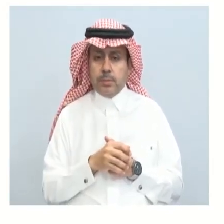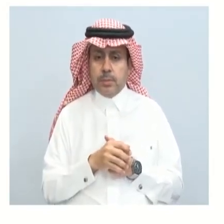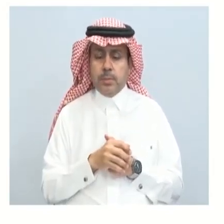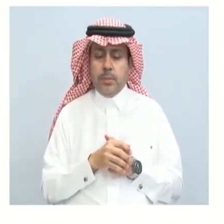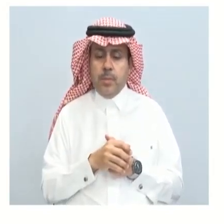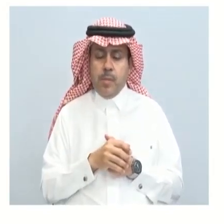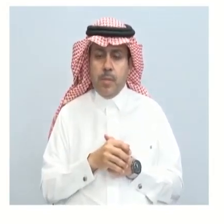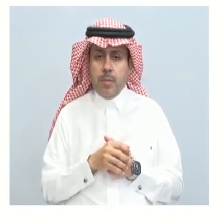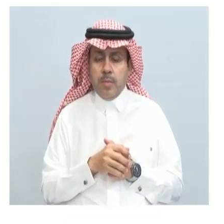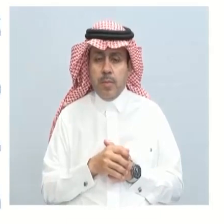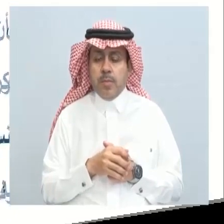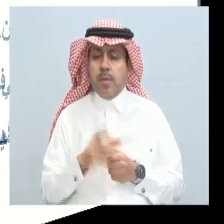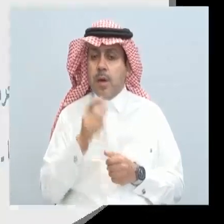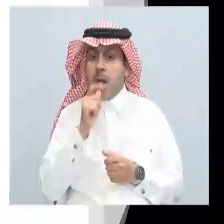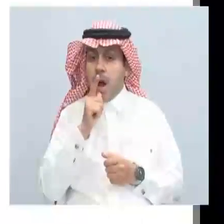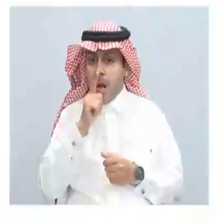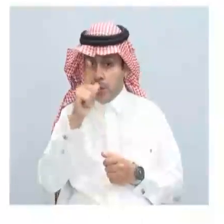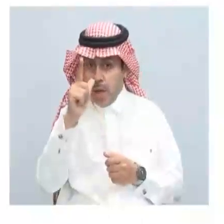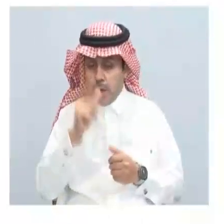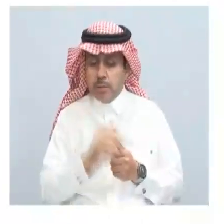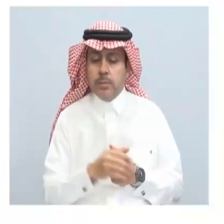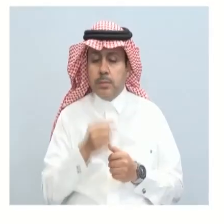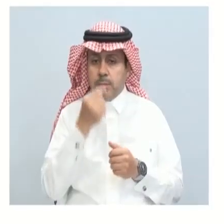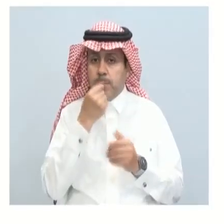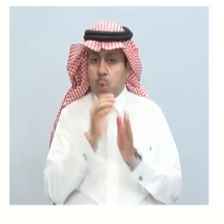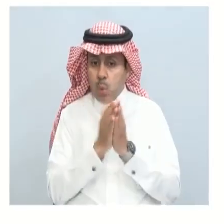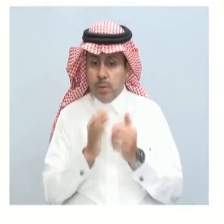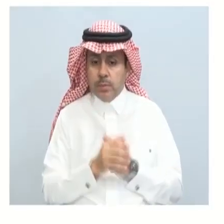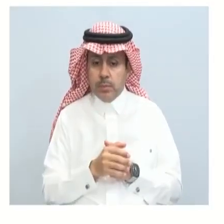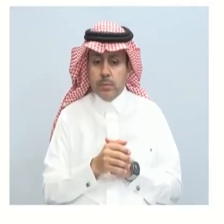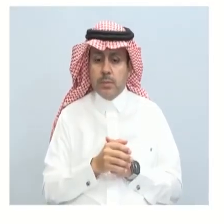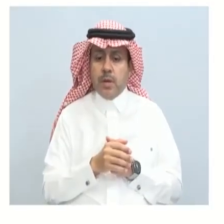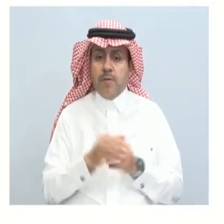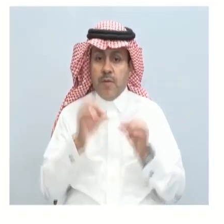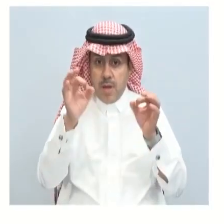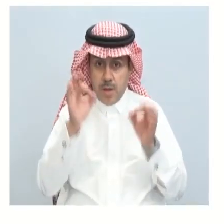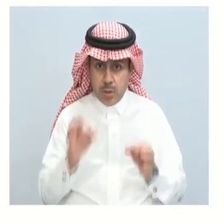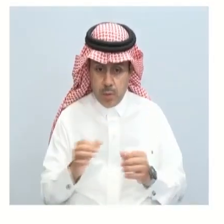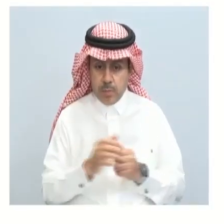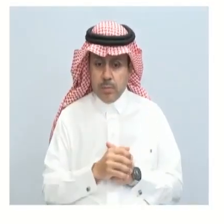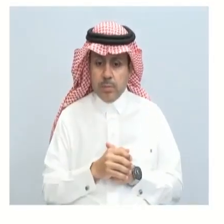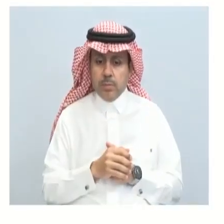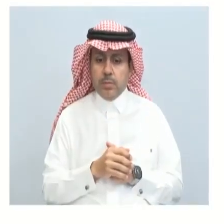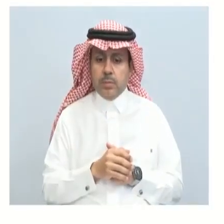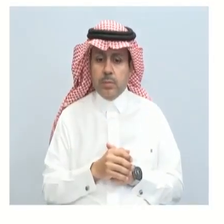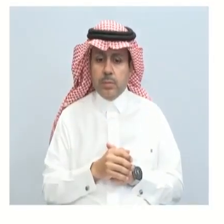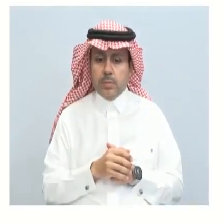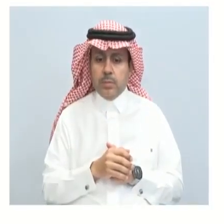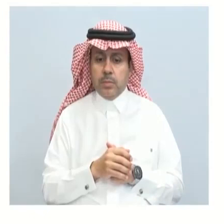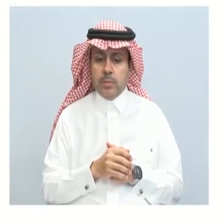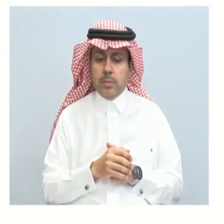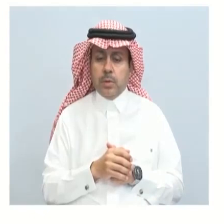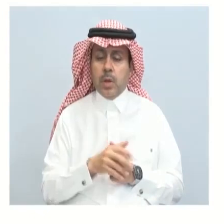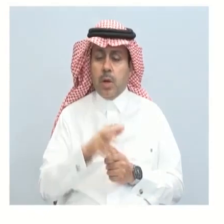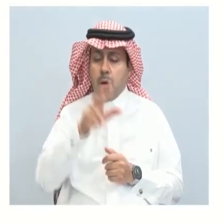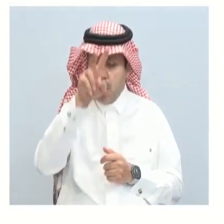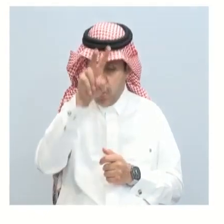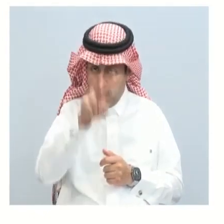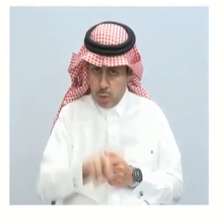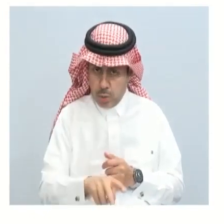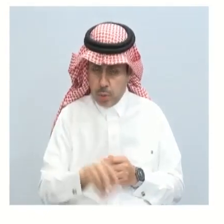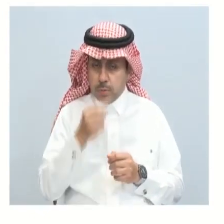نكاحهن في قوله سبحانه وتعالى في الايه الكريمه التي امامكم حرمت عليكم امهاتكم